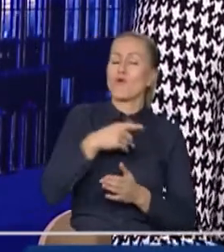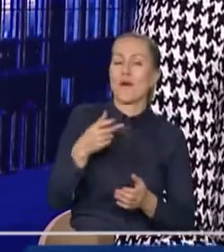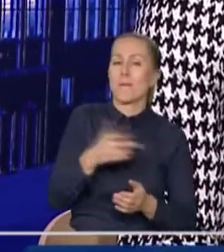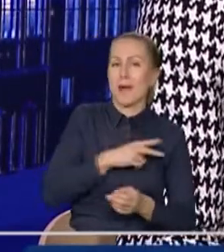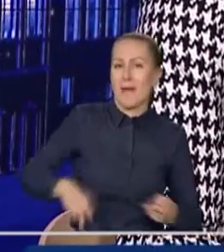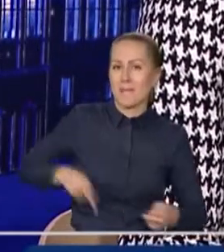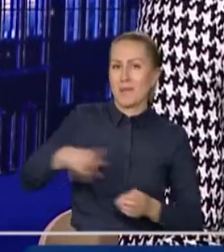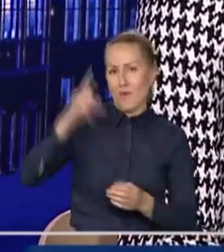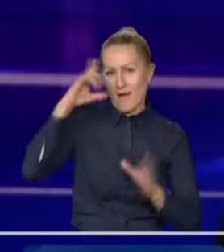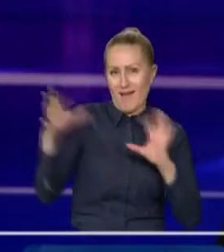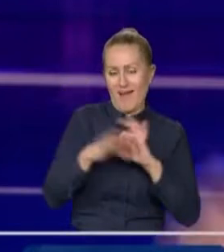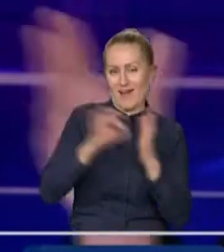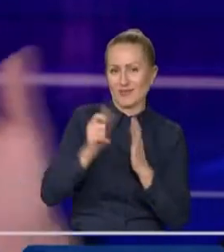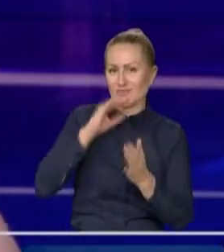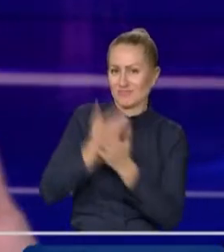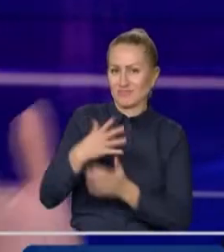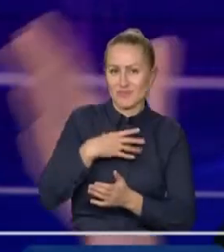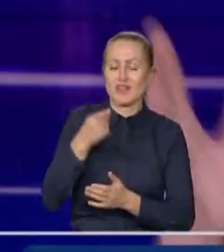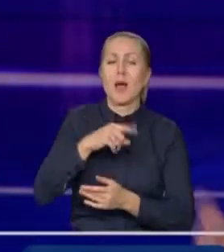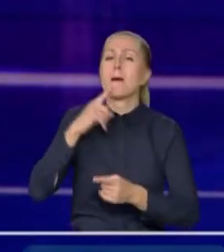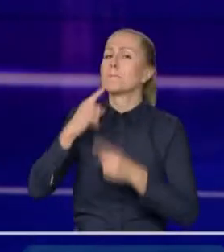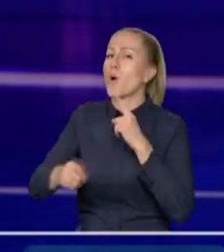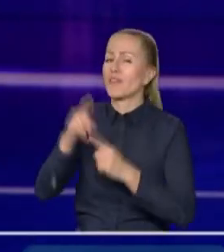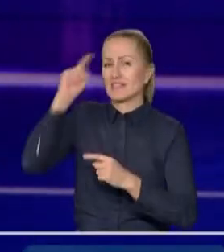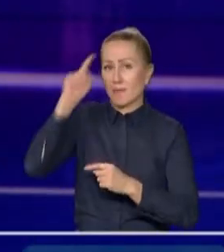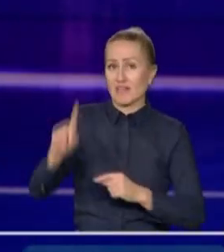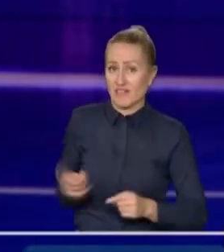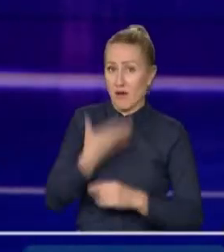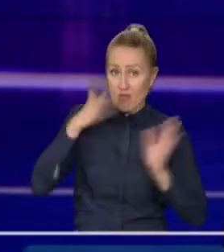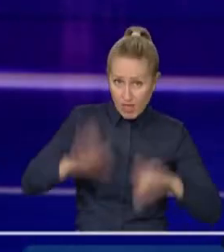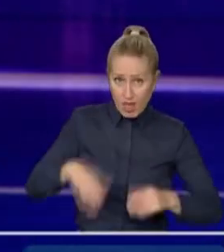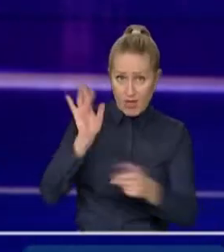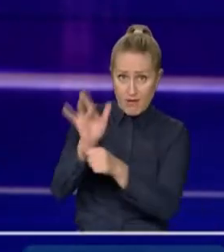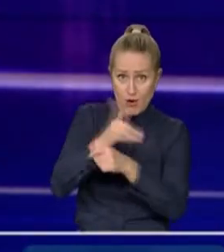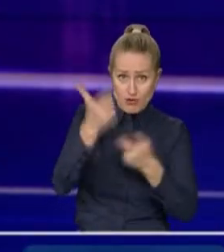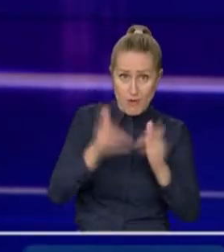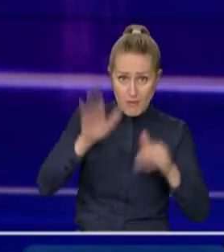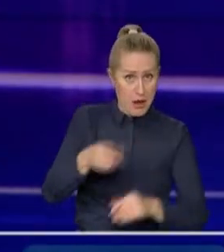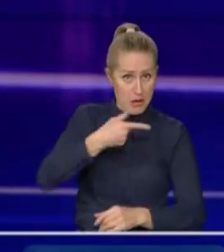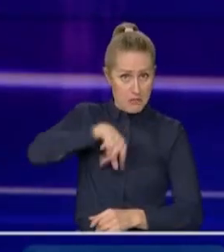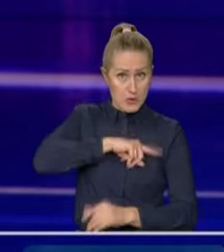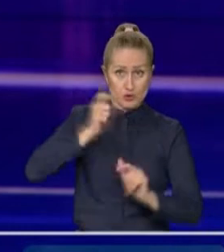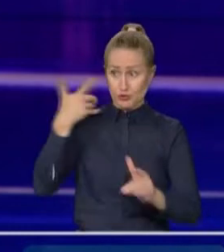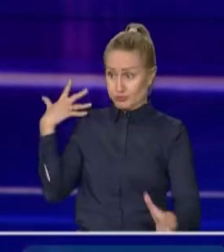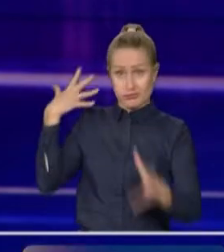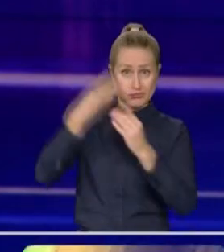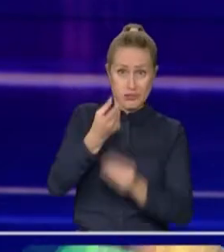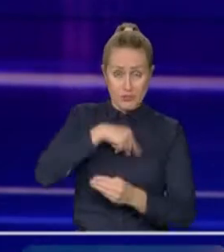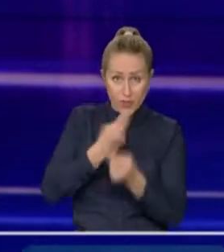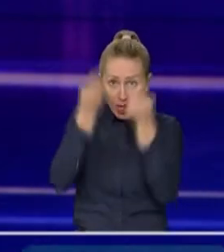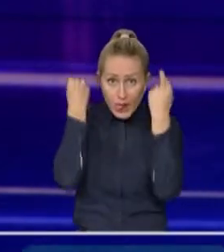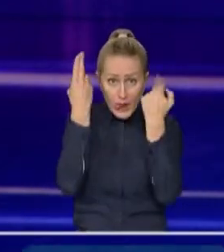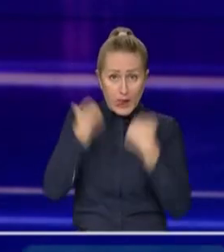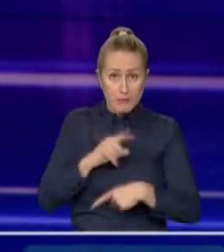brytyjskich. I to się stało ale politycy tak naprawdę. Niemieccy i politycy francuscy mogą sobie pozwalać na takie słowa. My natomiast do tej pory nigdy nie mogliśmy.